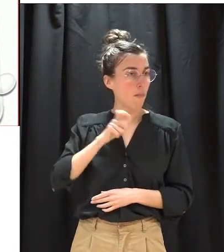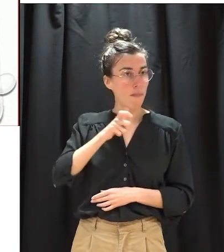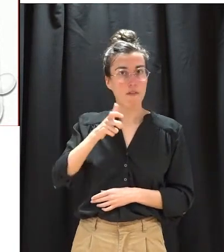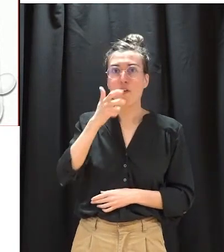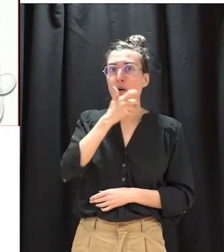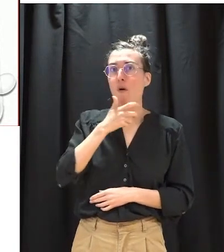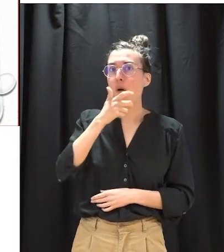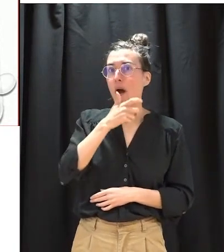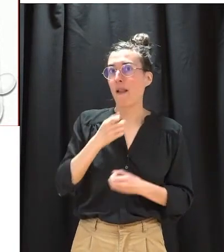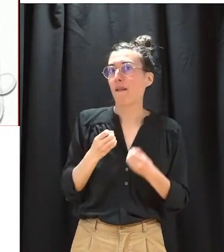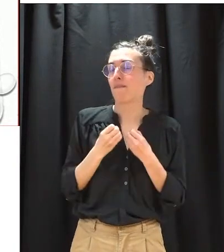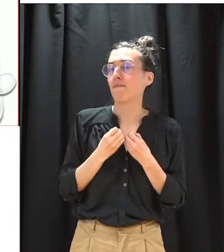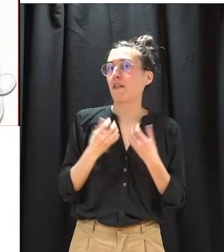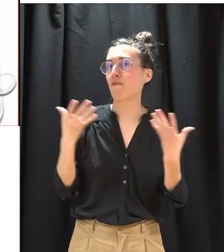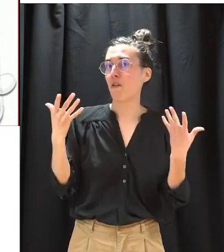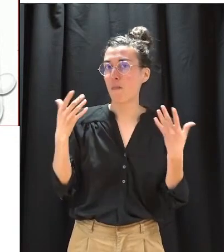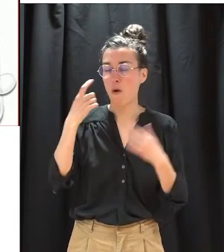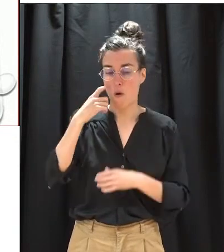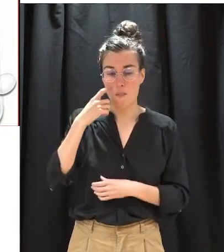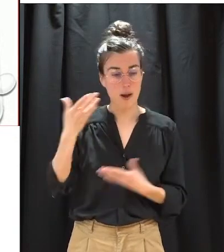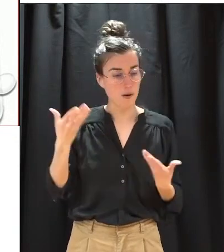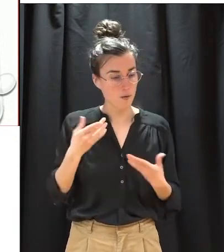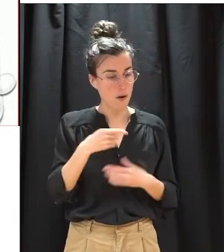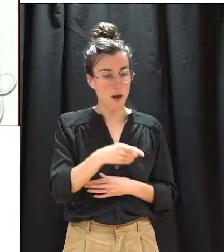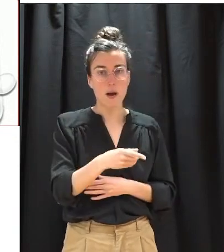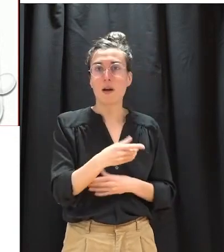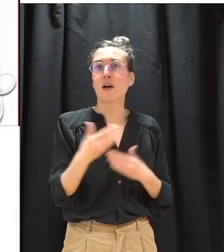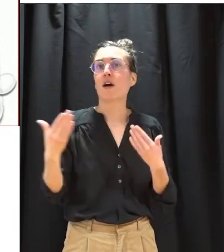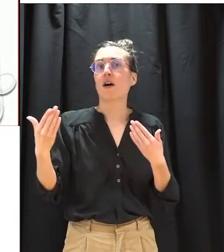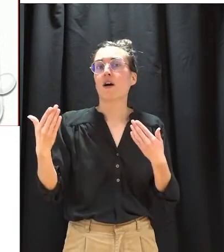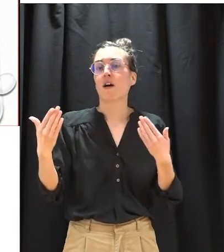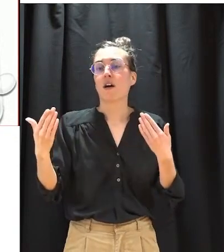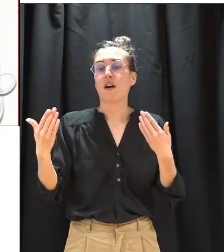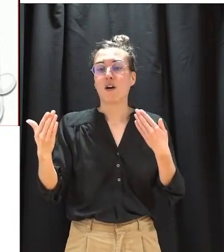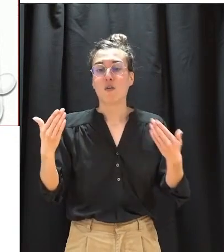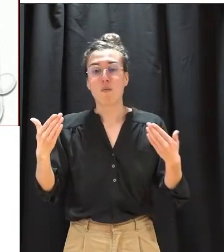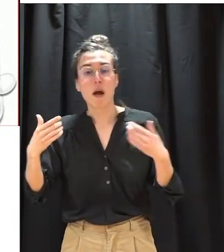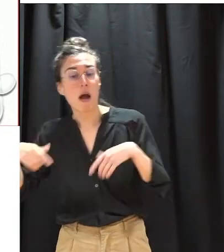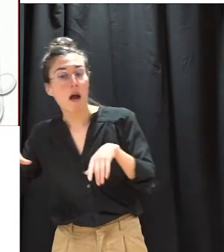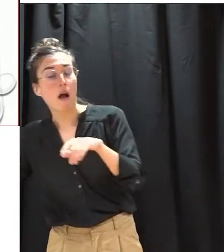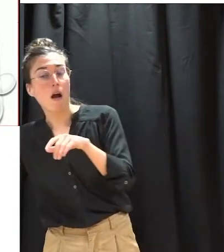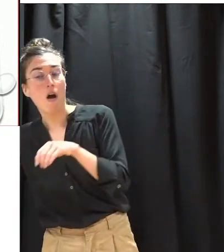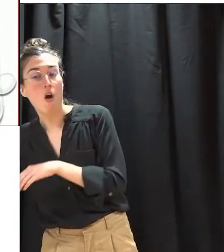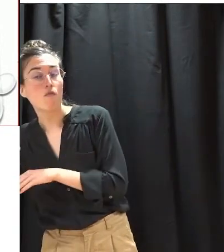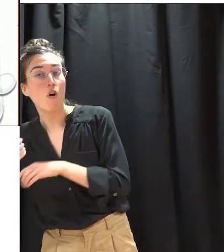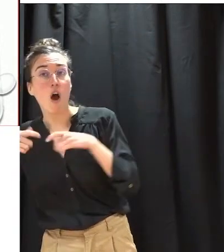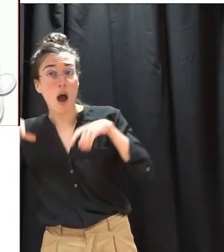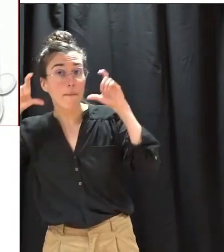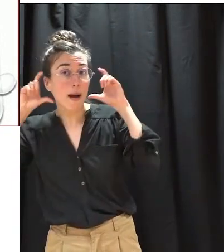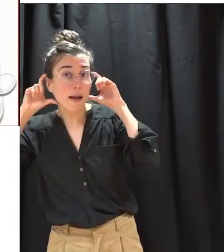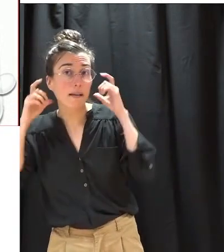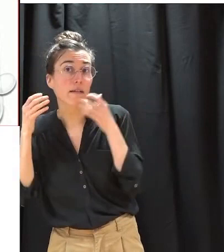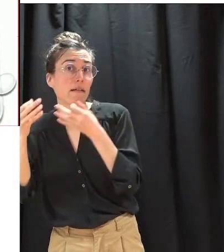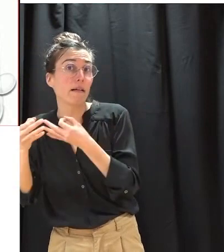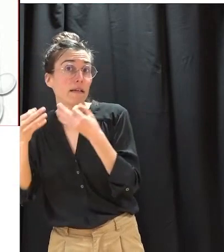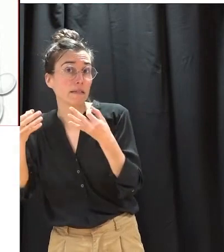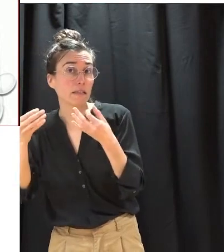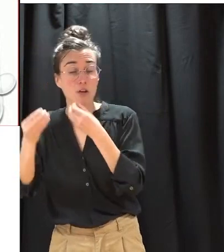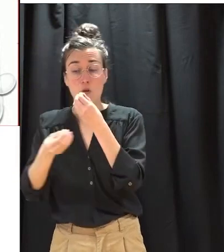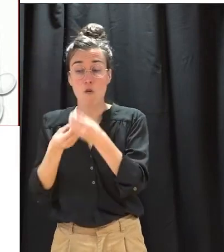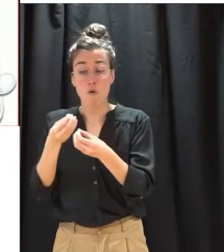que ces enfants développent plus rapidement le langage oral qu'un enfant appareillé d'une prothèse classique ou qu'un enfant qui a été implanté